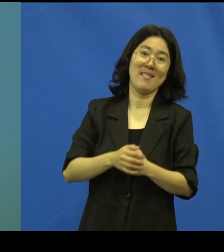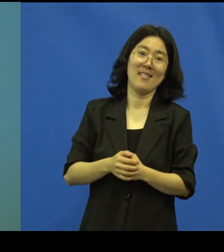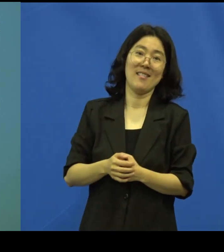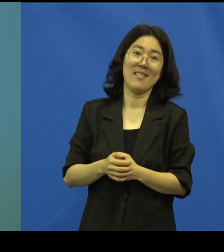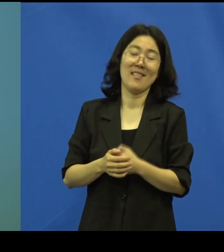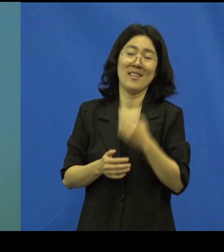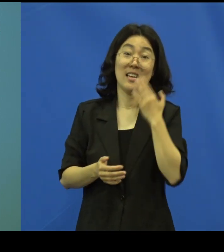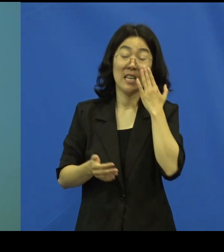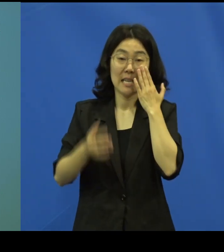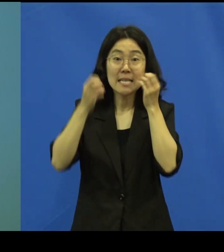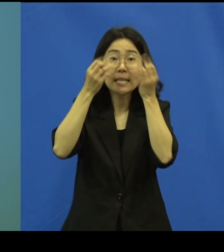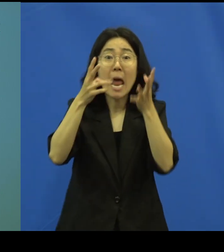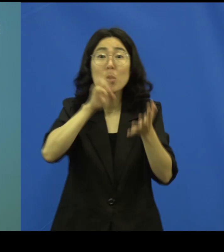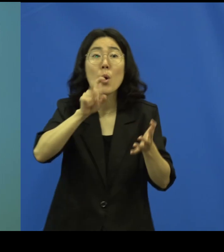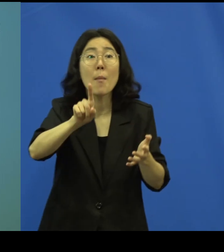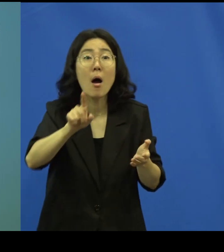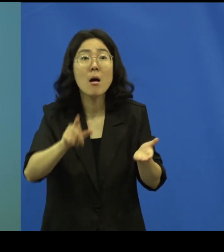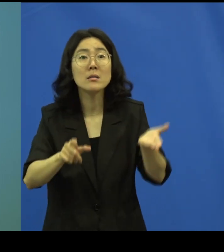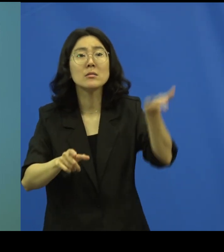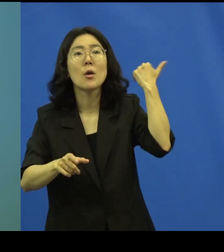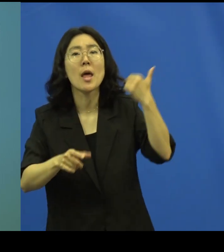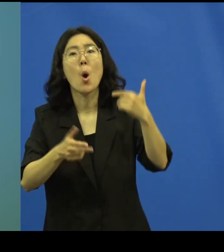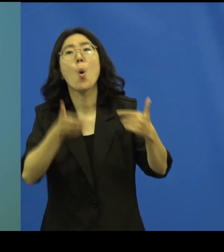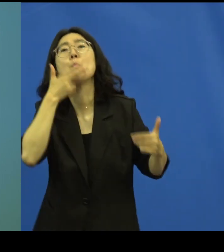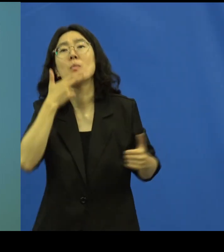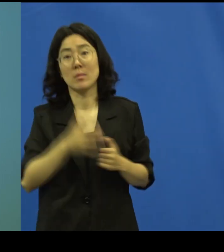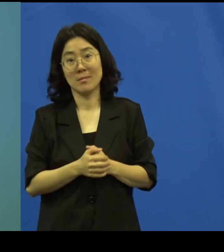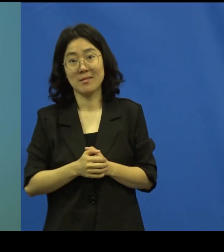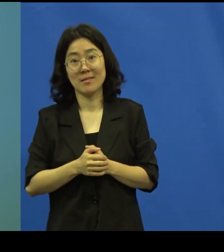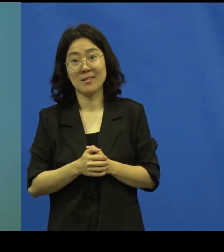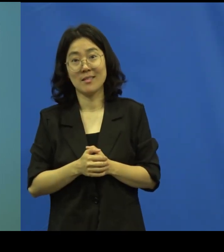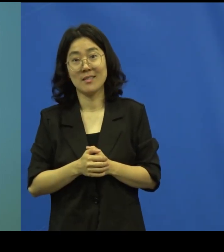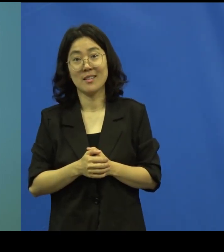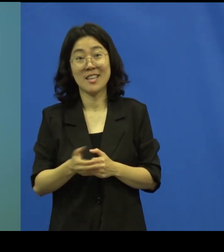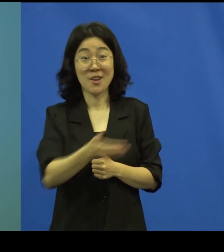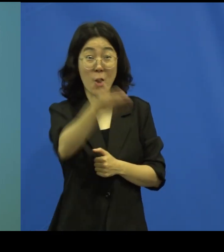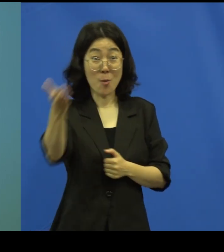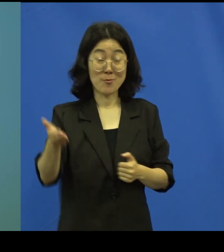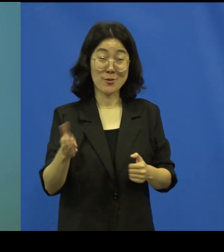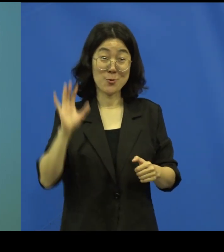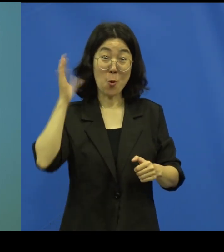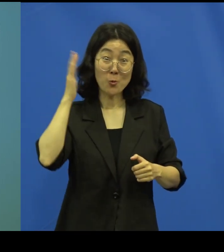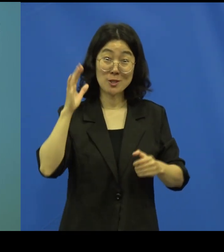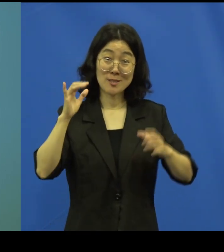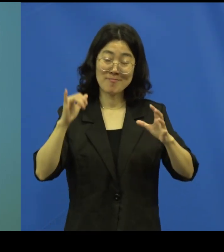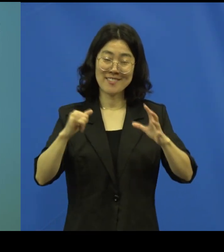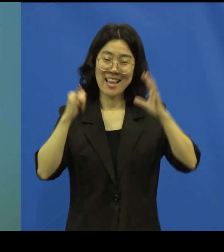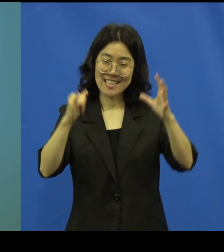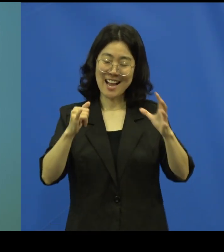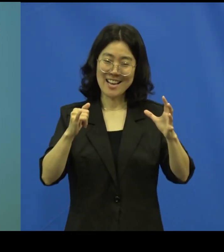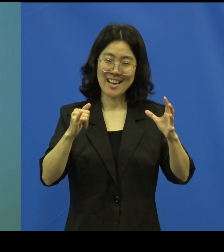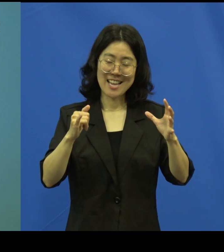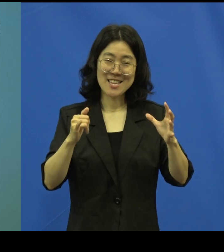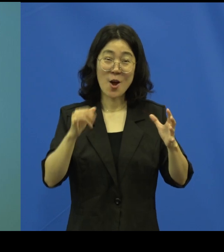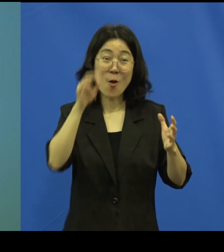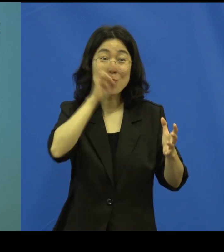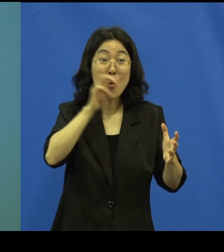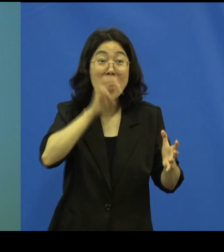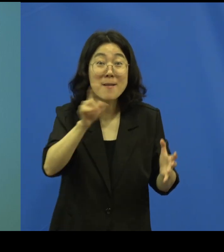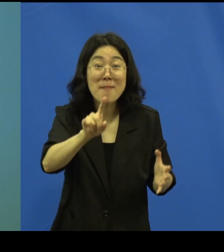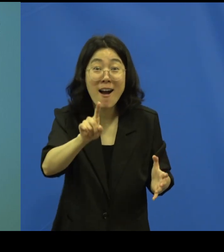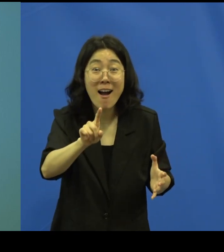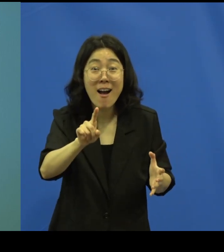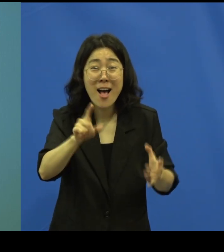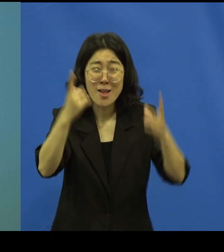예. 여러분, 세상에는 새 노래가 없습니다. 돌고 도는 거죠. 노래를 부르는 인간 자체가